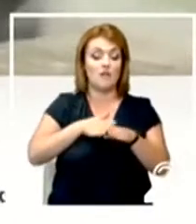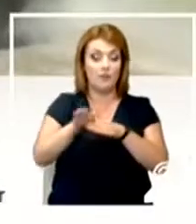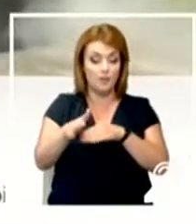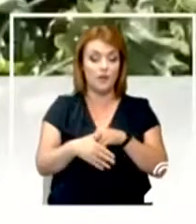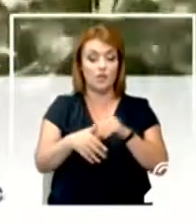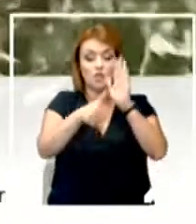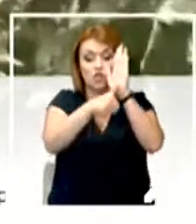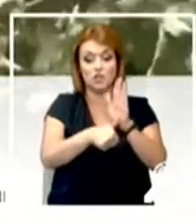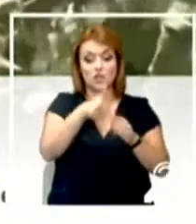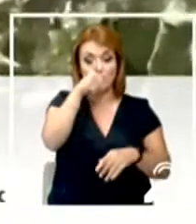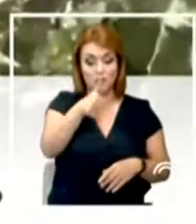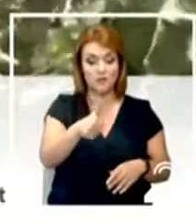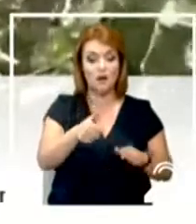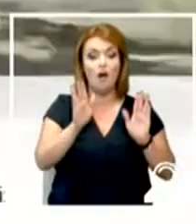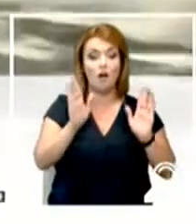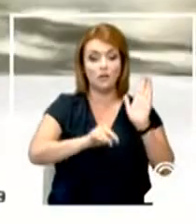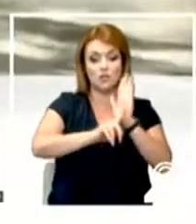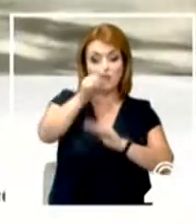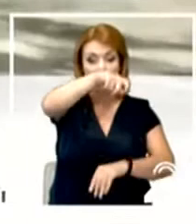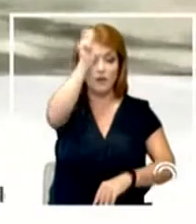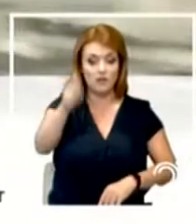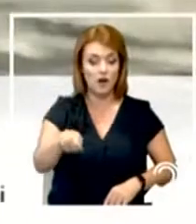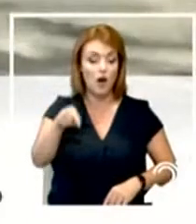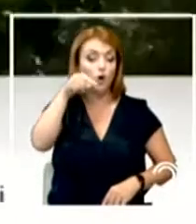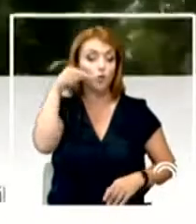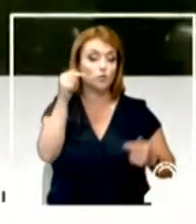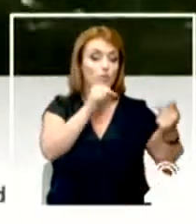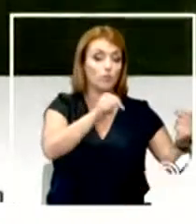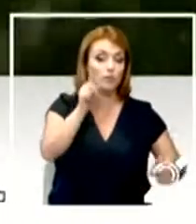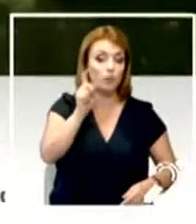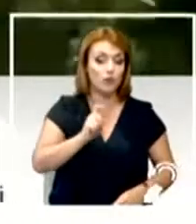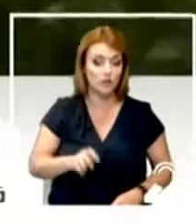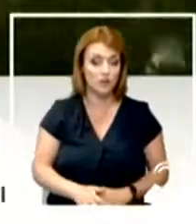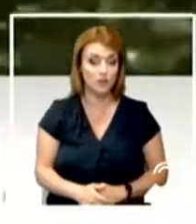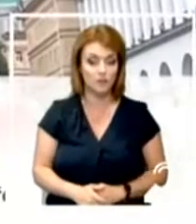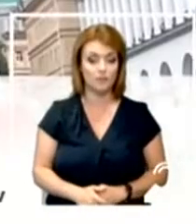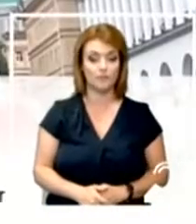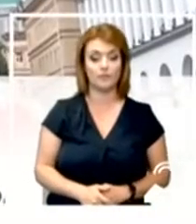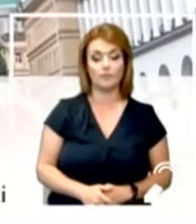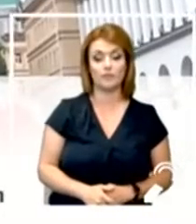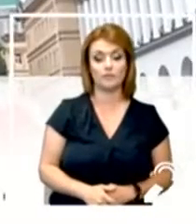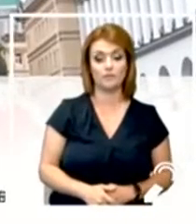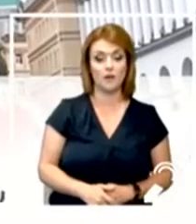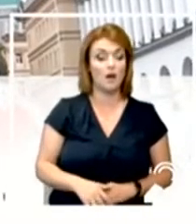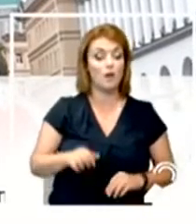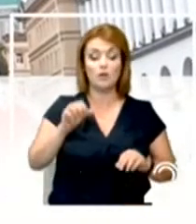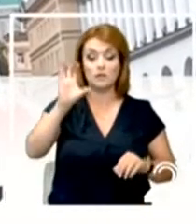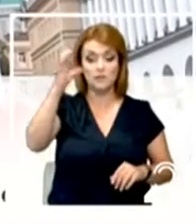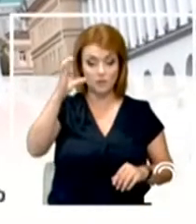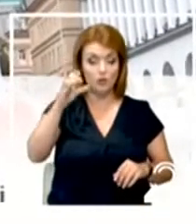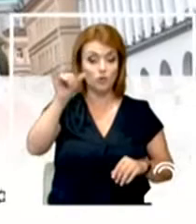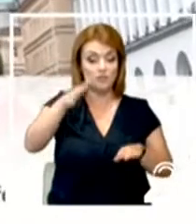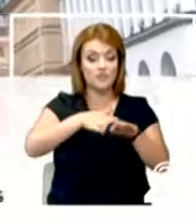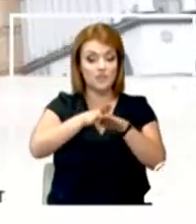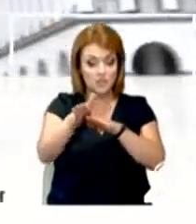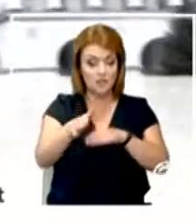Președintele Volodymyr Zelensky a atras atenția asupra pericolului care planează asupra populației țării sale, atât miercuri, când se vor împlini 31 de